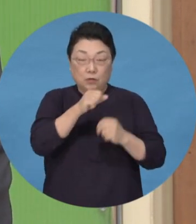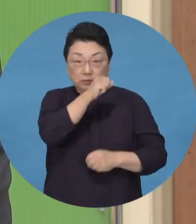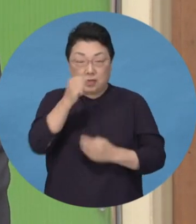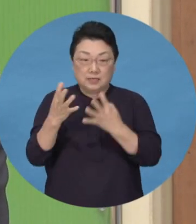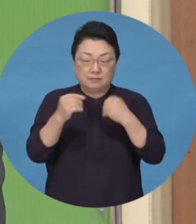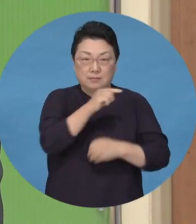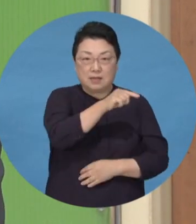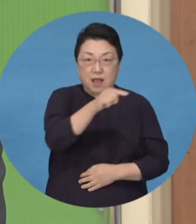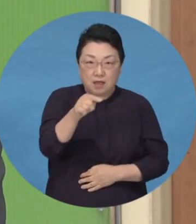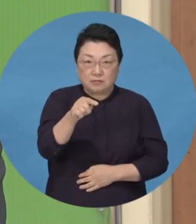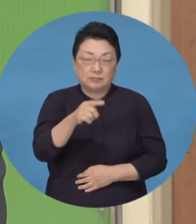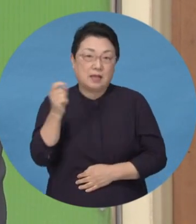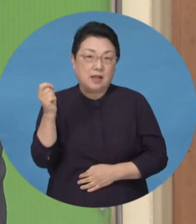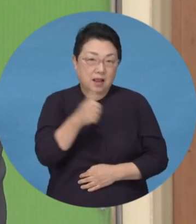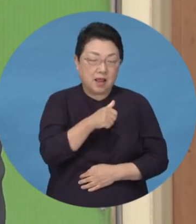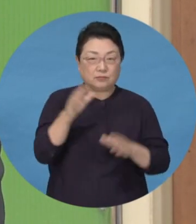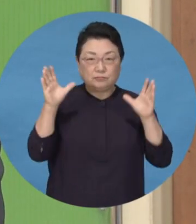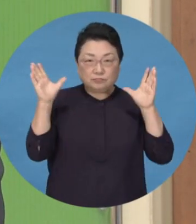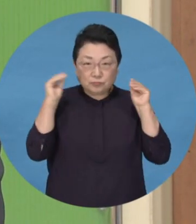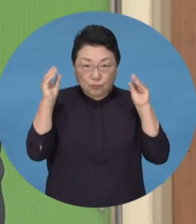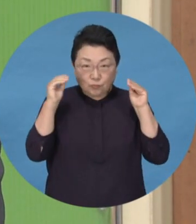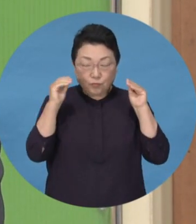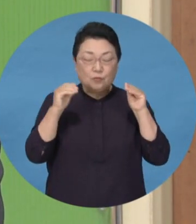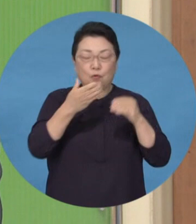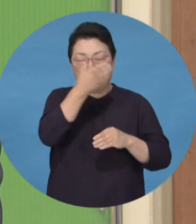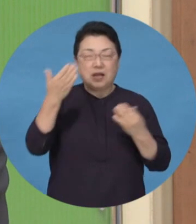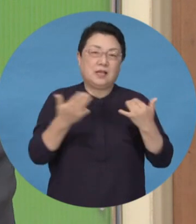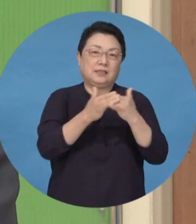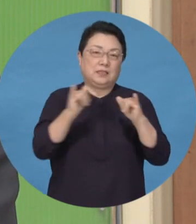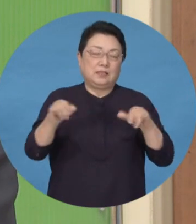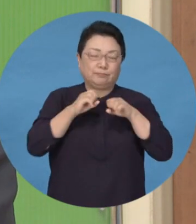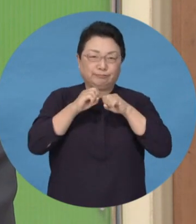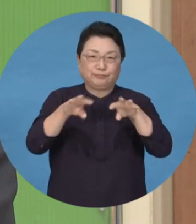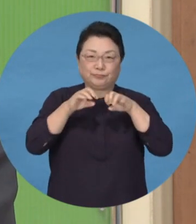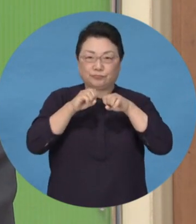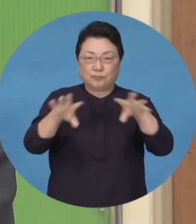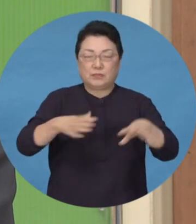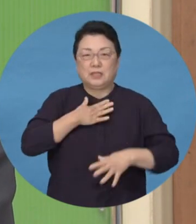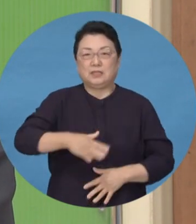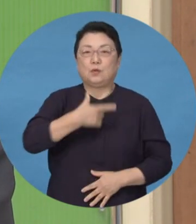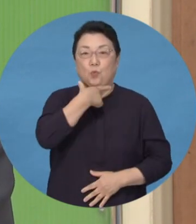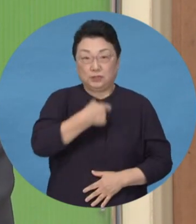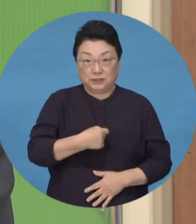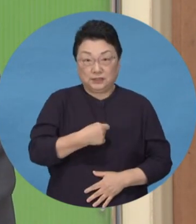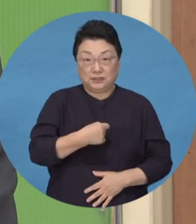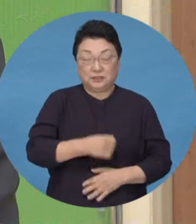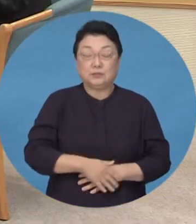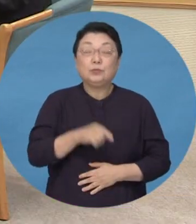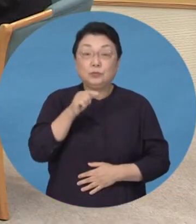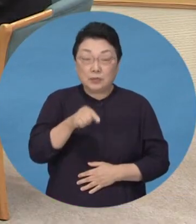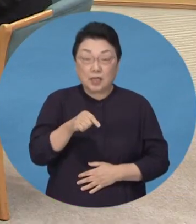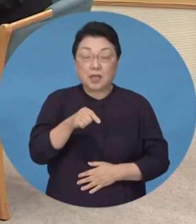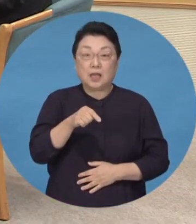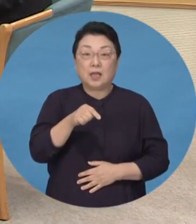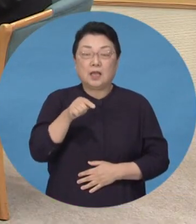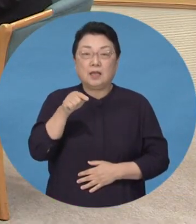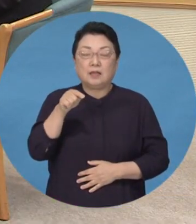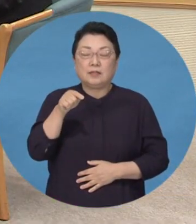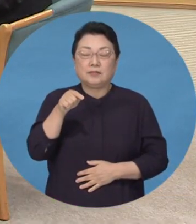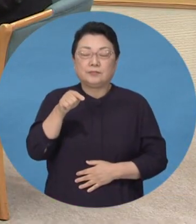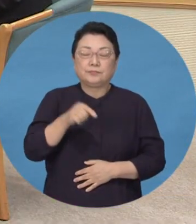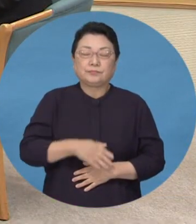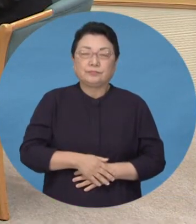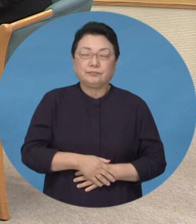向畑なり早い段階で若いあの若い人たちに知っていただくことをこうすることですある程度の